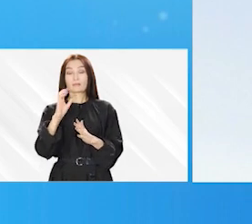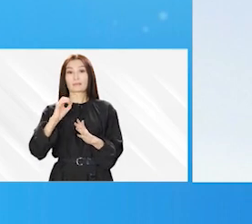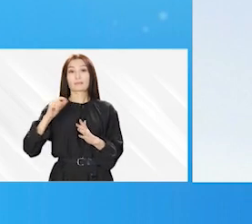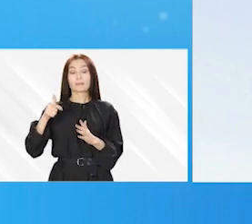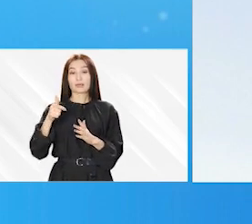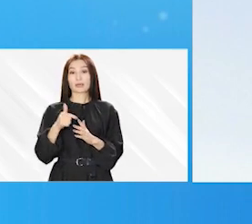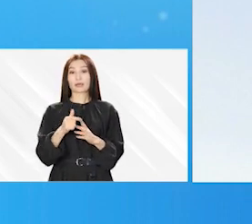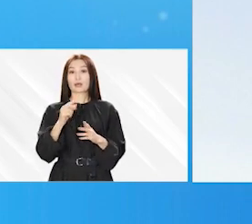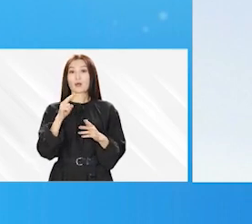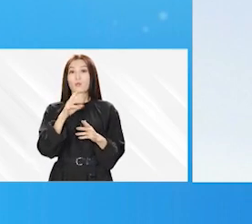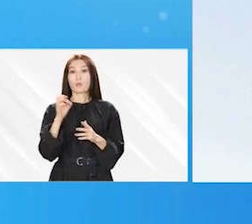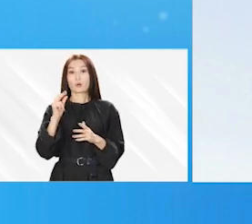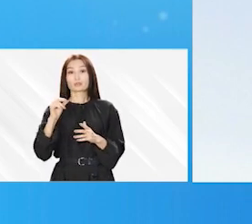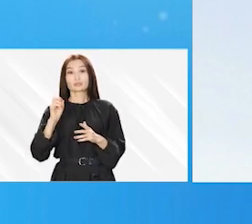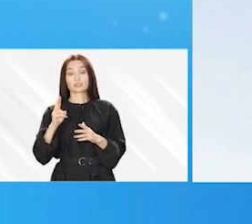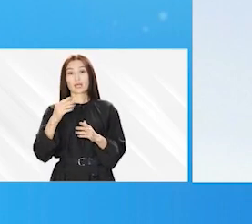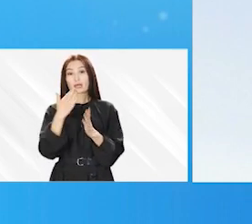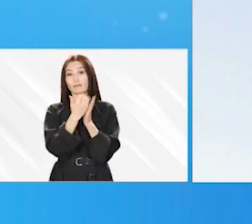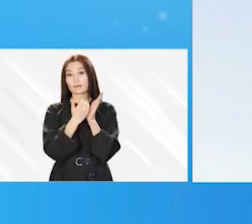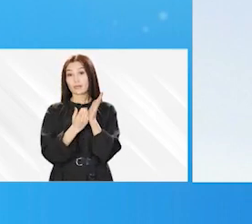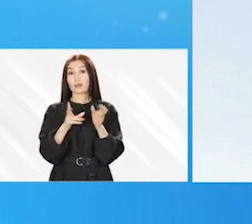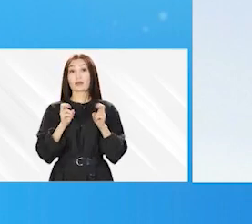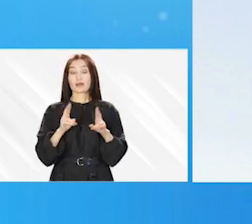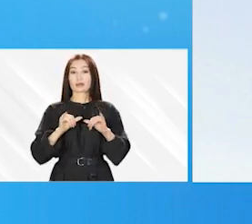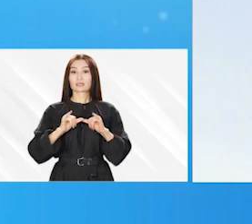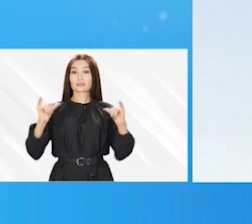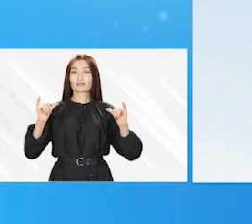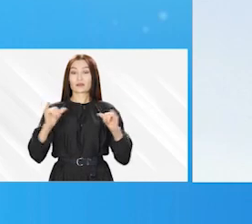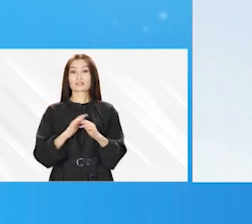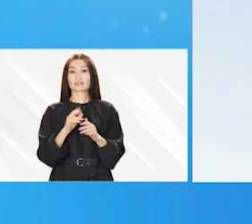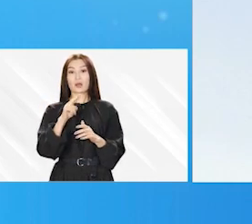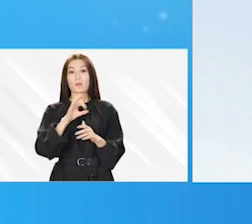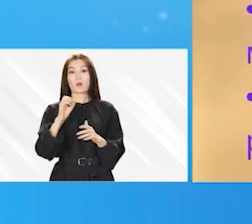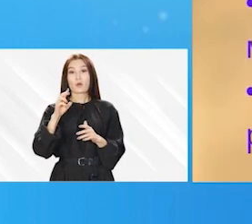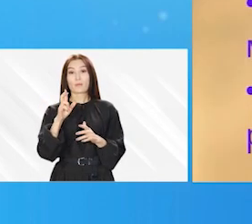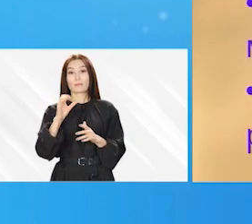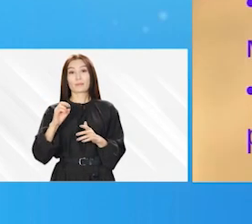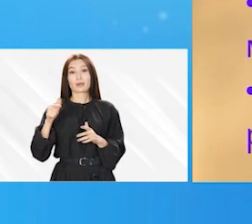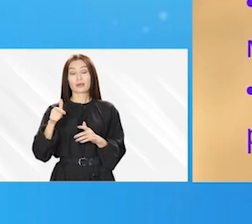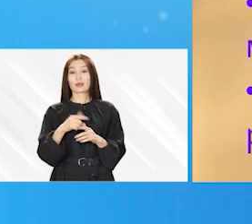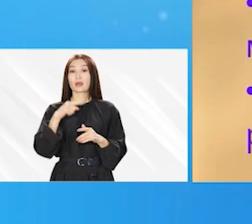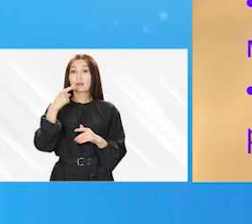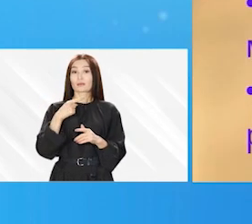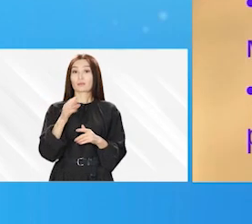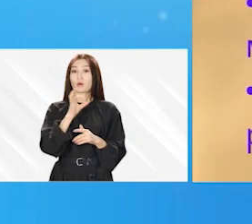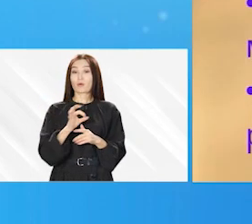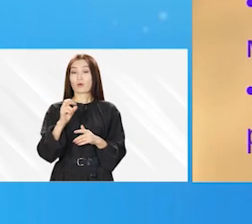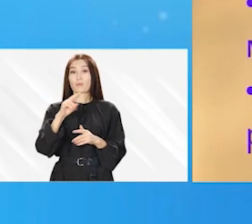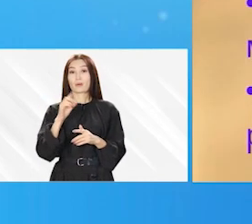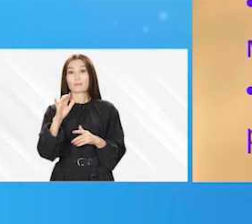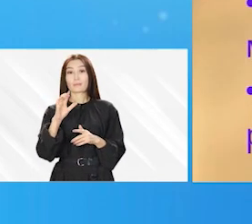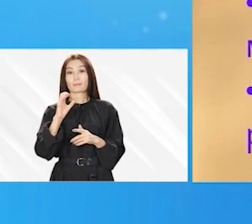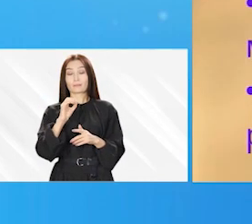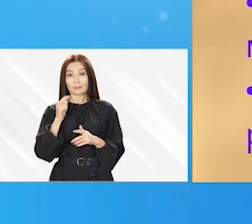и виды почек узнаем как развивается побег мы будем говорить о побеге нам